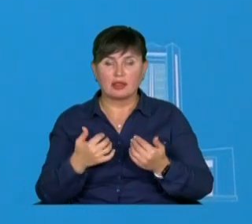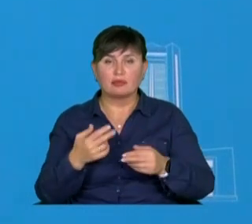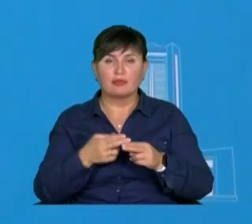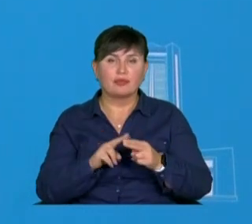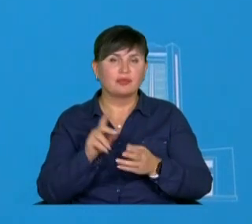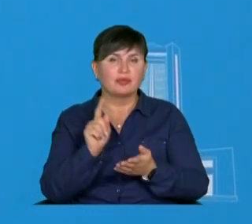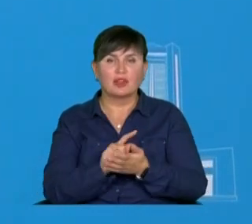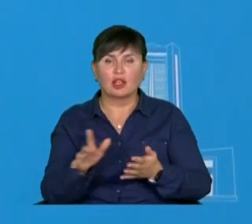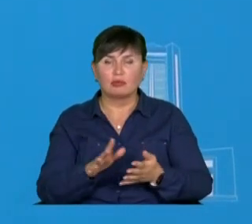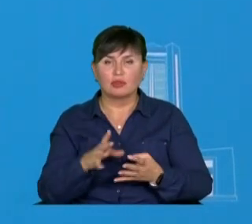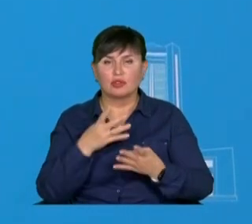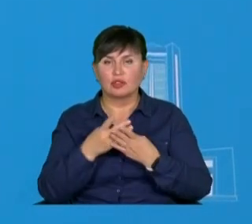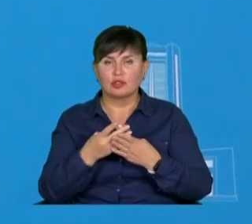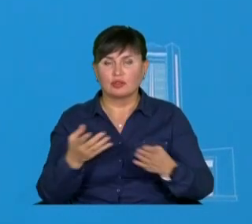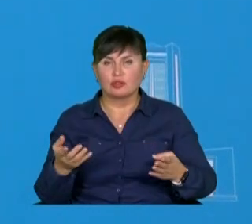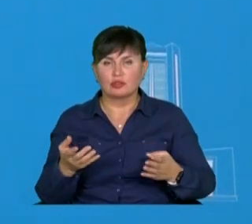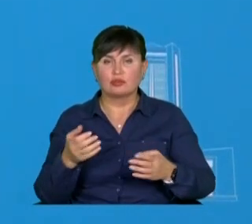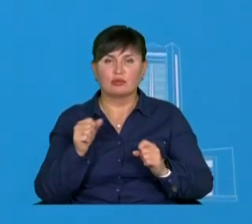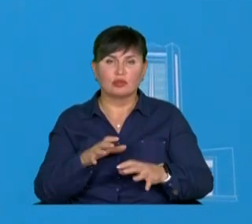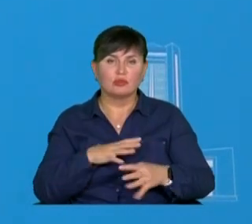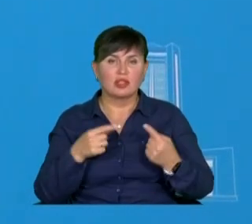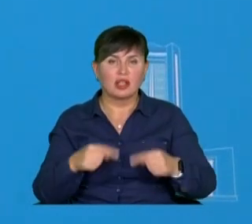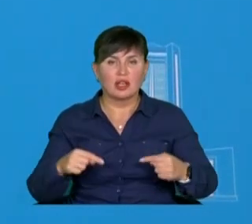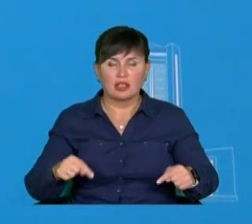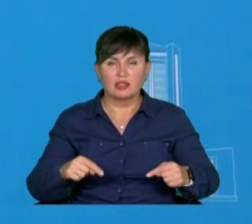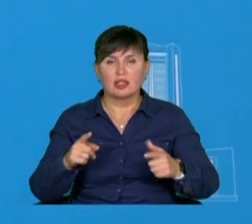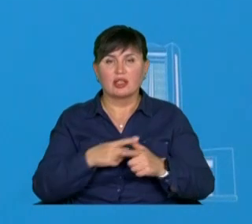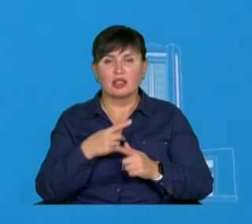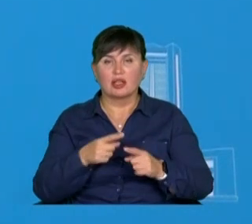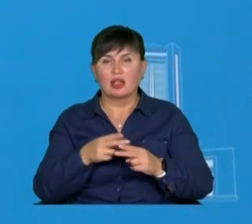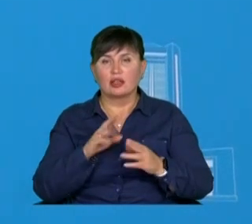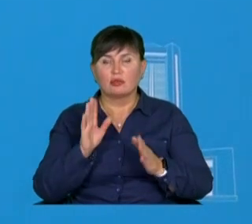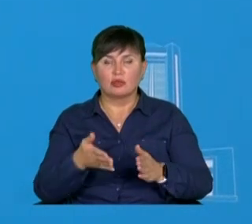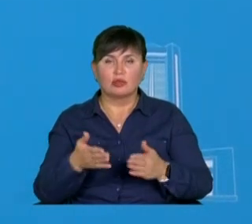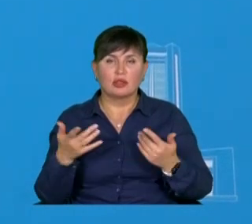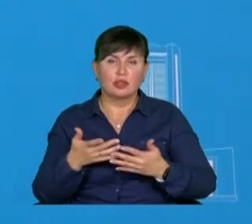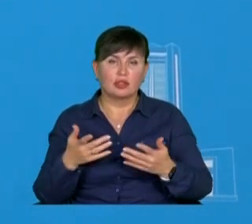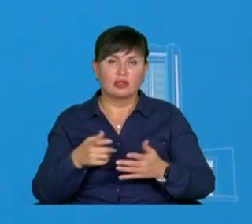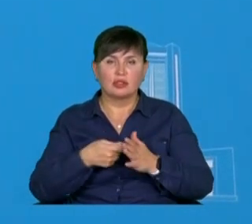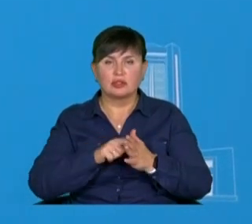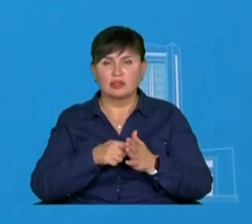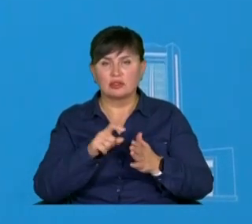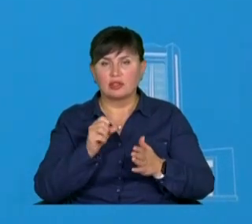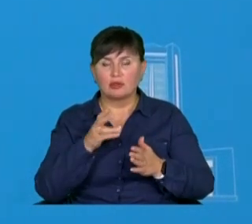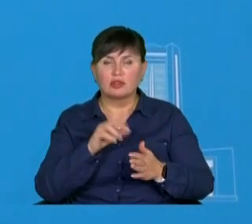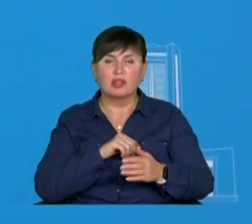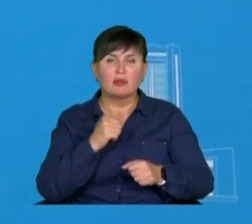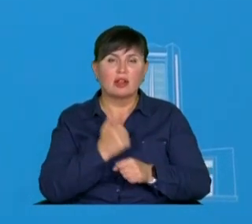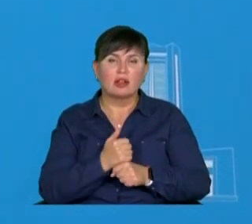не обязательно решетки, механизмы могут быть разными, или это будут какие-то замки, но самое главное, чтобы